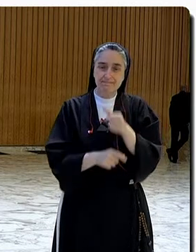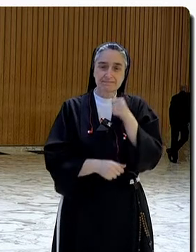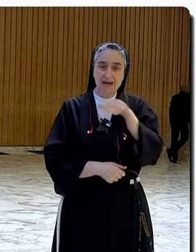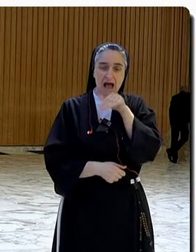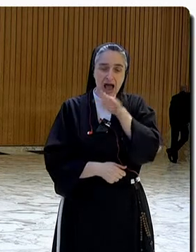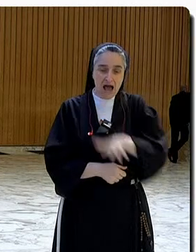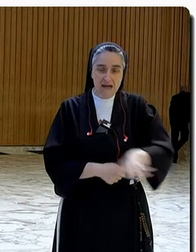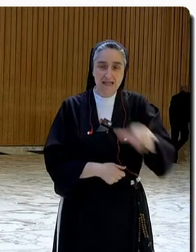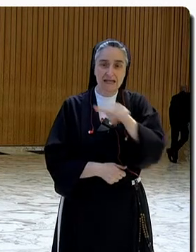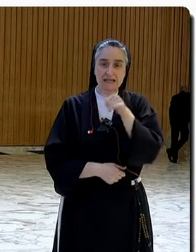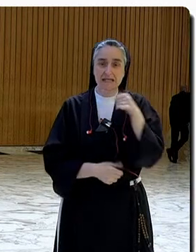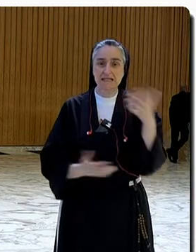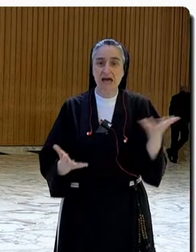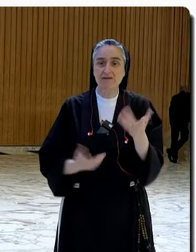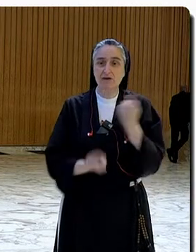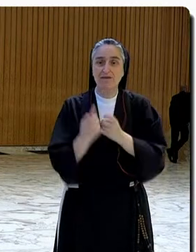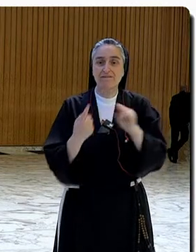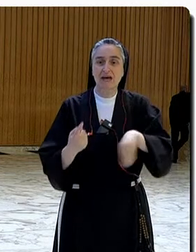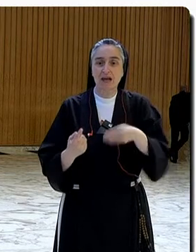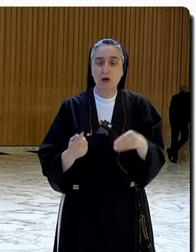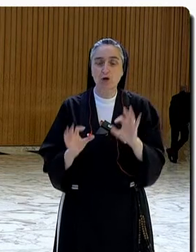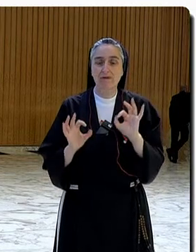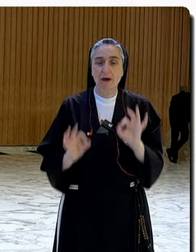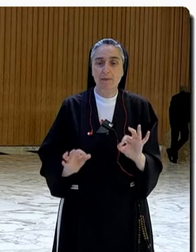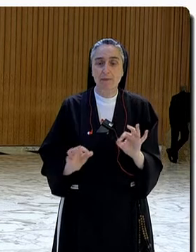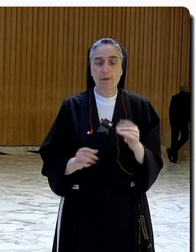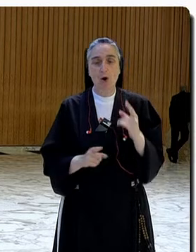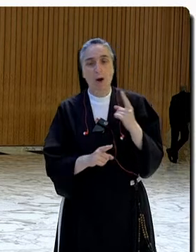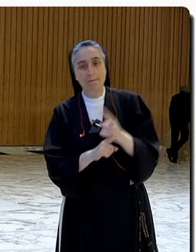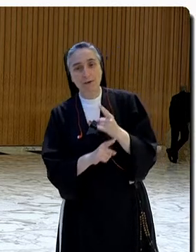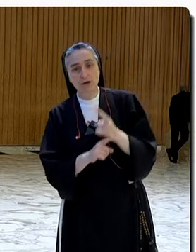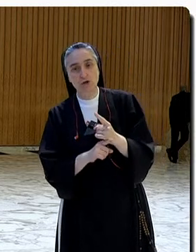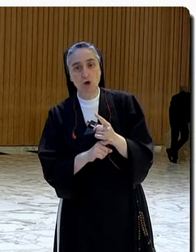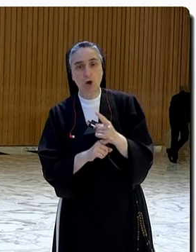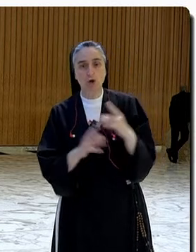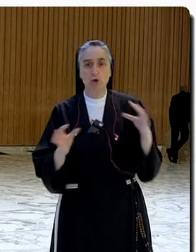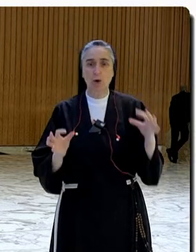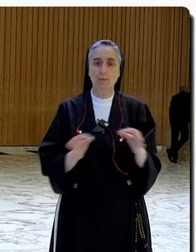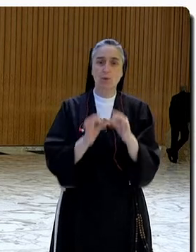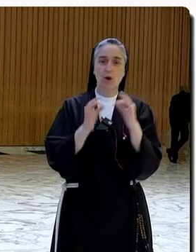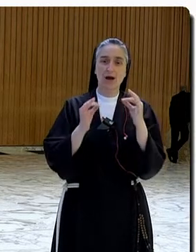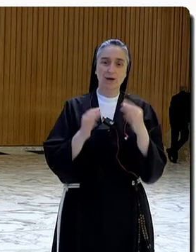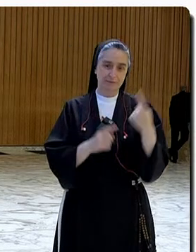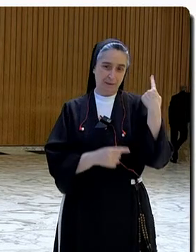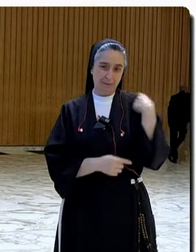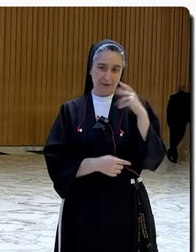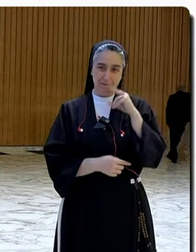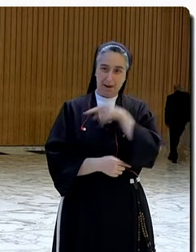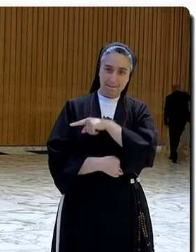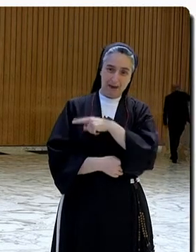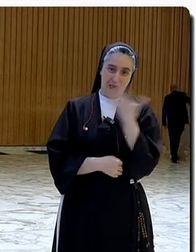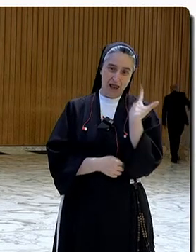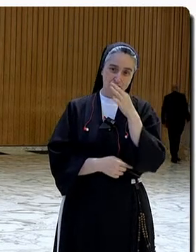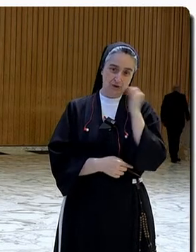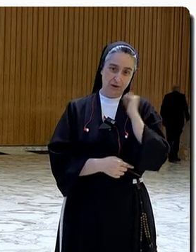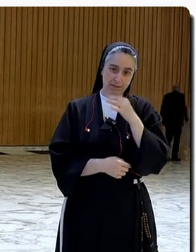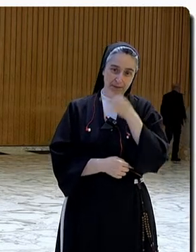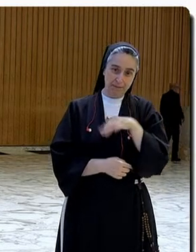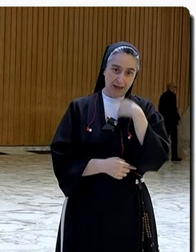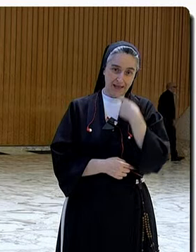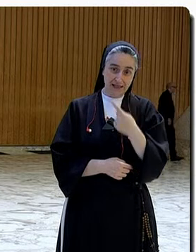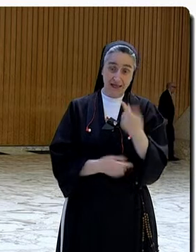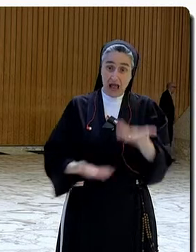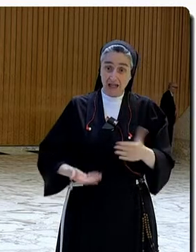anziani nasce dal bisogno e dall'analisi che è stata fatta anche prima a proposito della